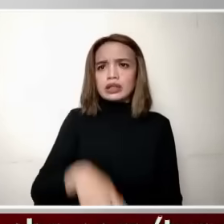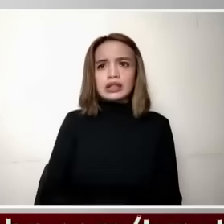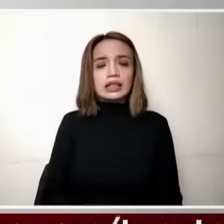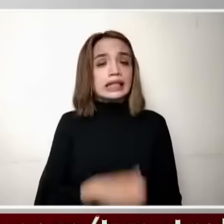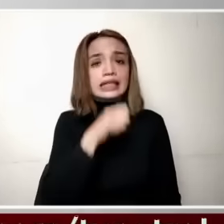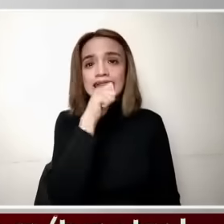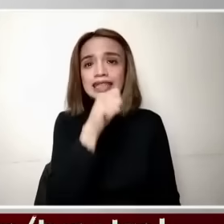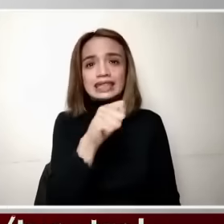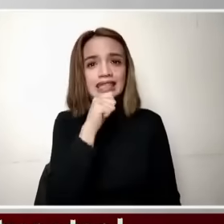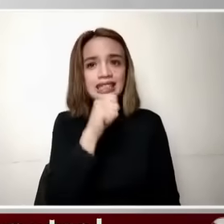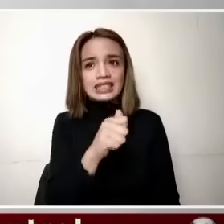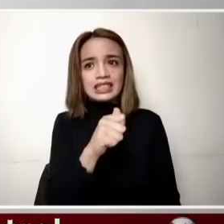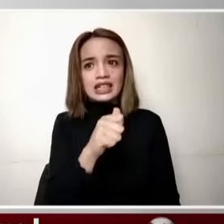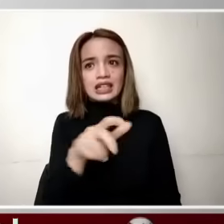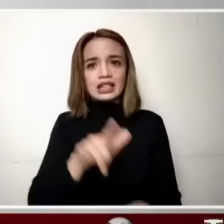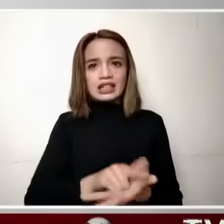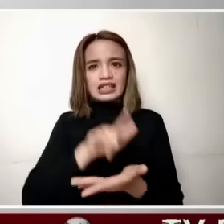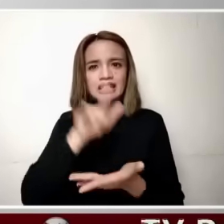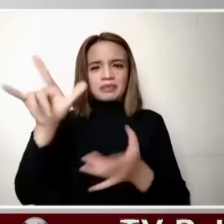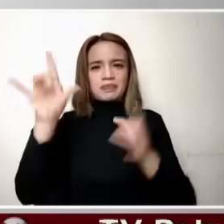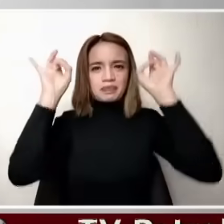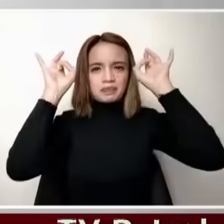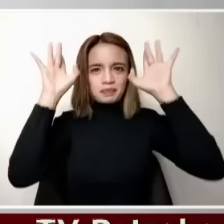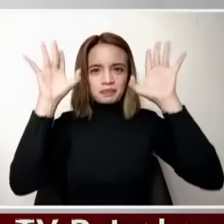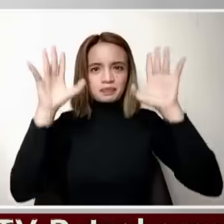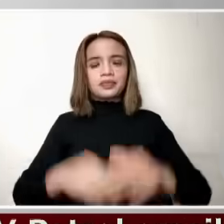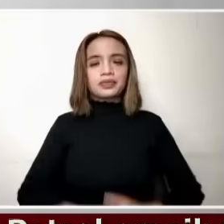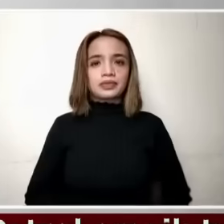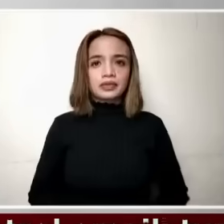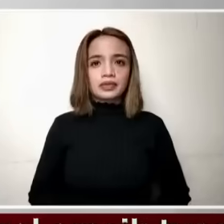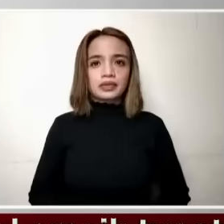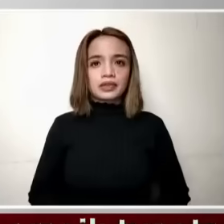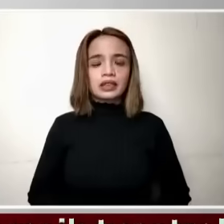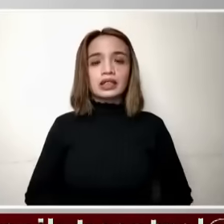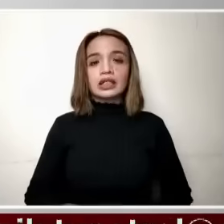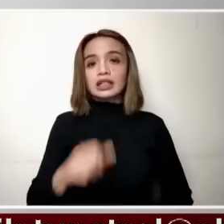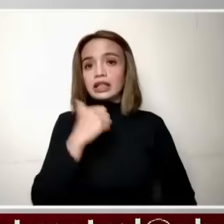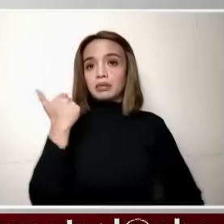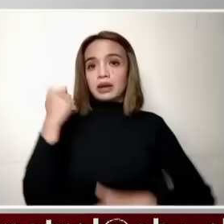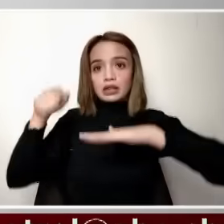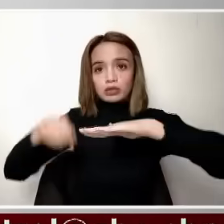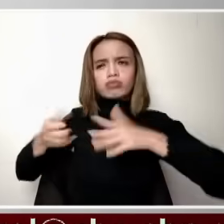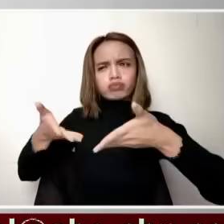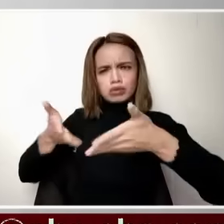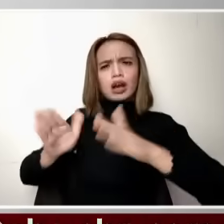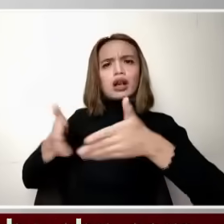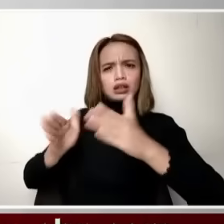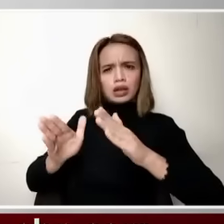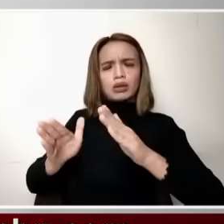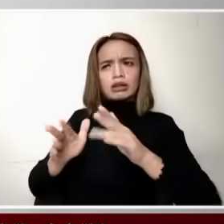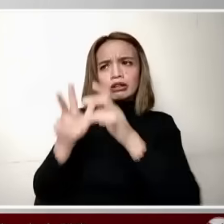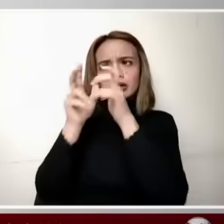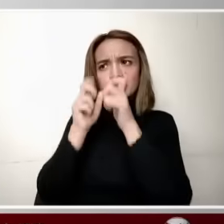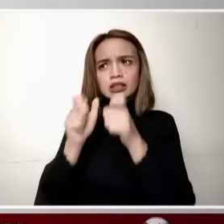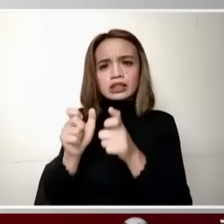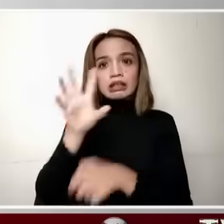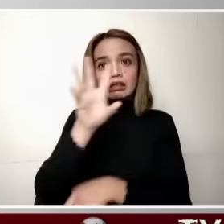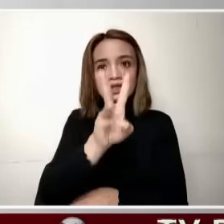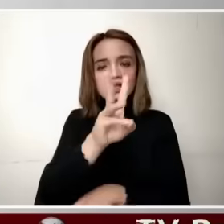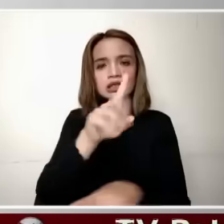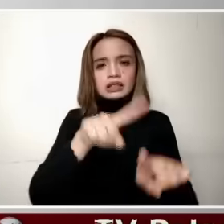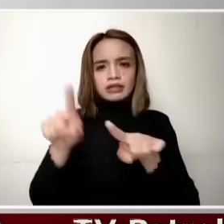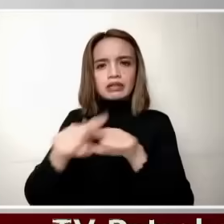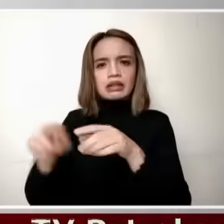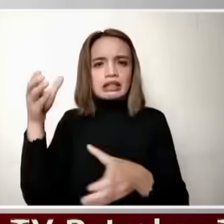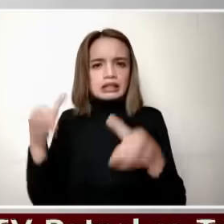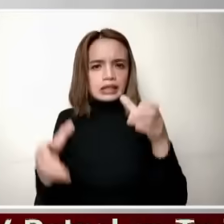na isang flight risk. Nagbigay rin na pahintulot ang iba pang korte na dumidinig sa 6 na iba pang kaso ni